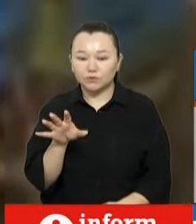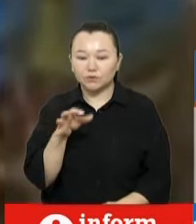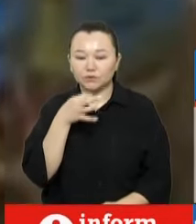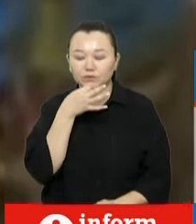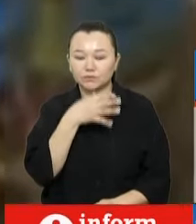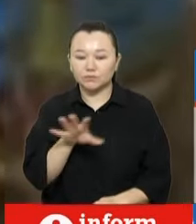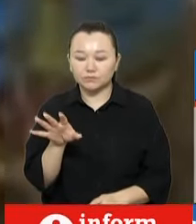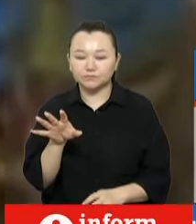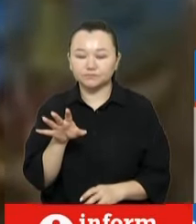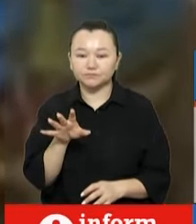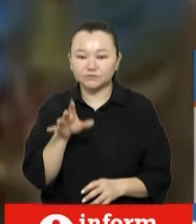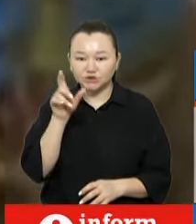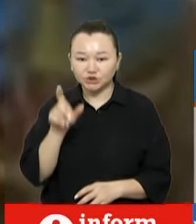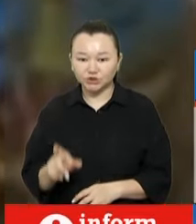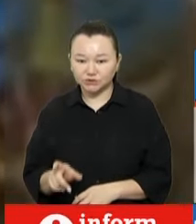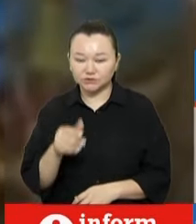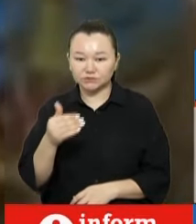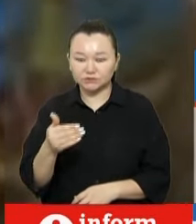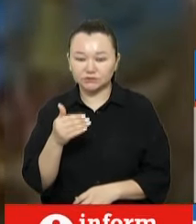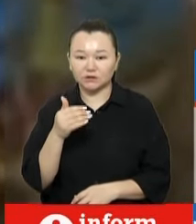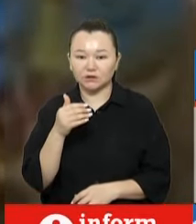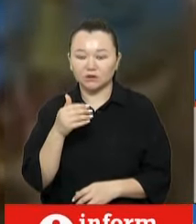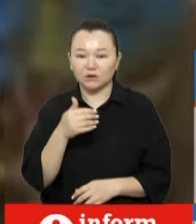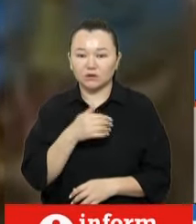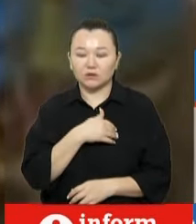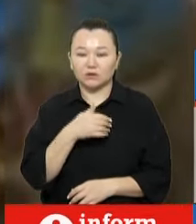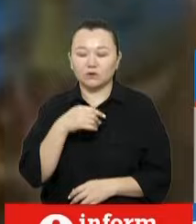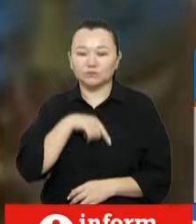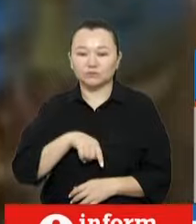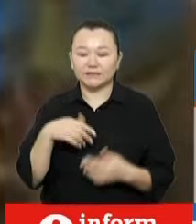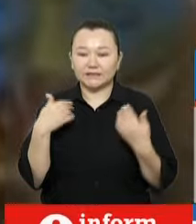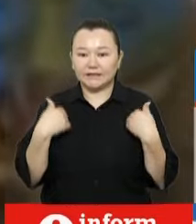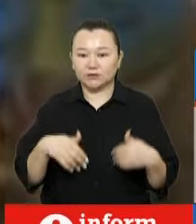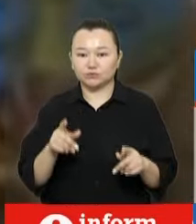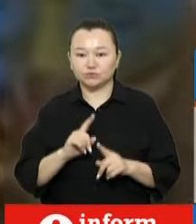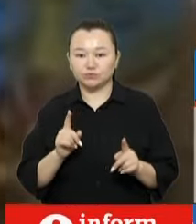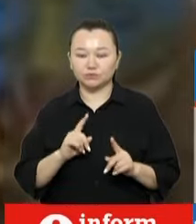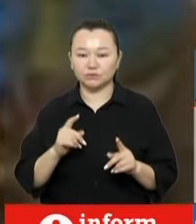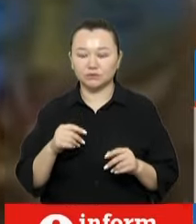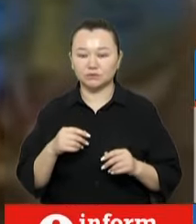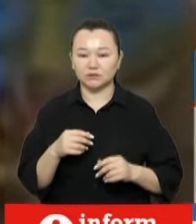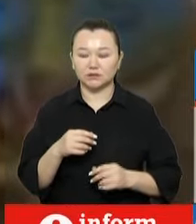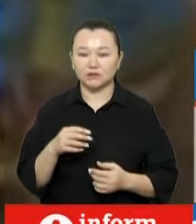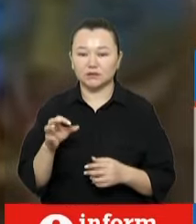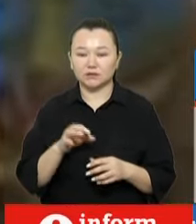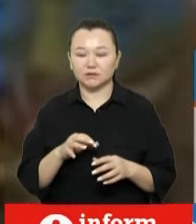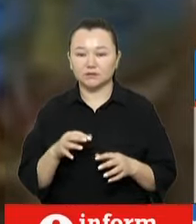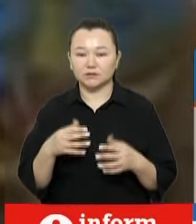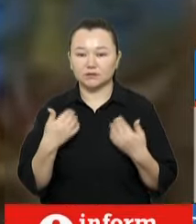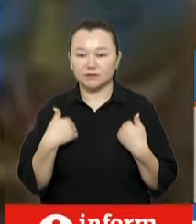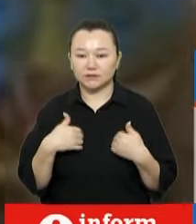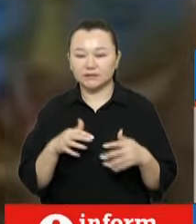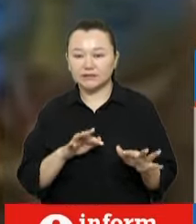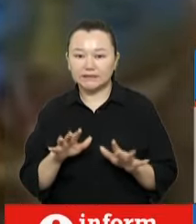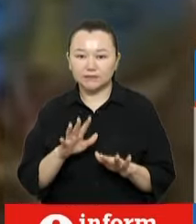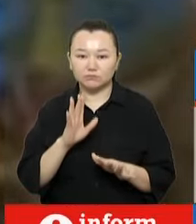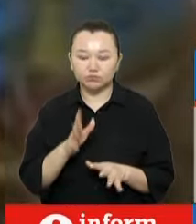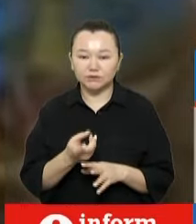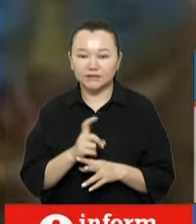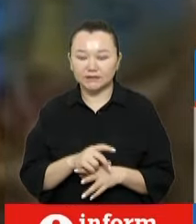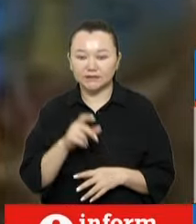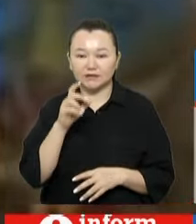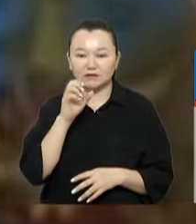Кез келген адам баласының нәпсін қозғайтын, адам баласының дене мүшелерін тұрған жерінде қимылдатқызатын және Аллаһ